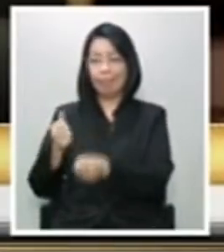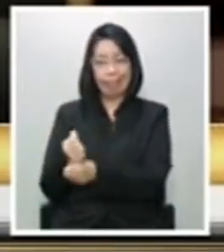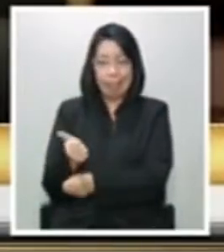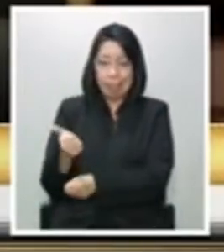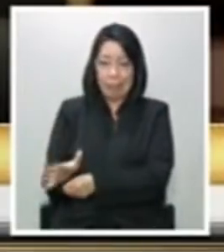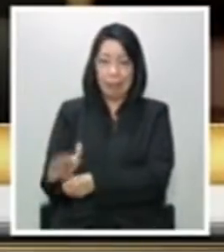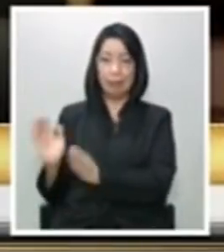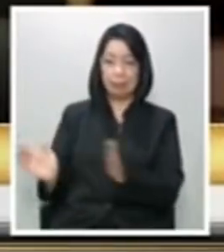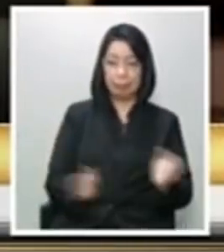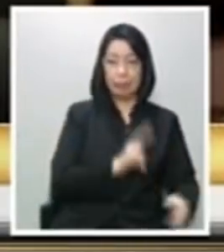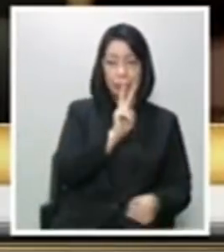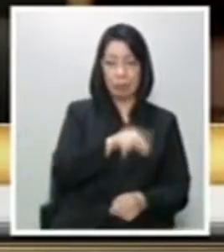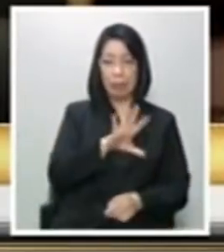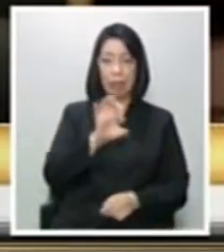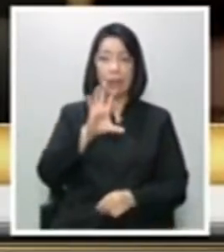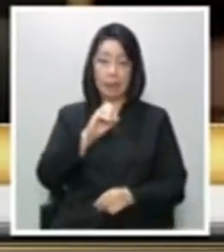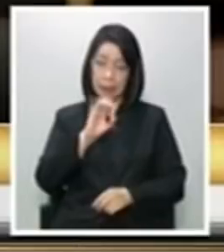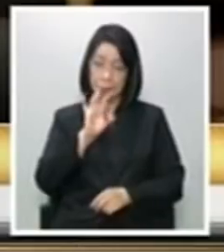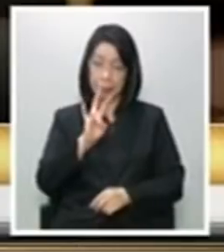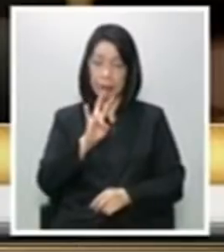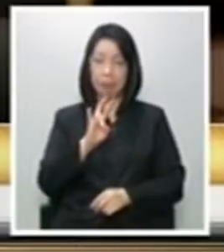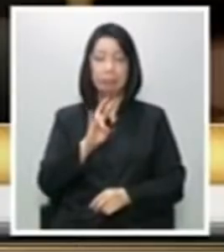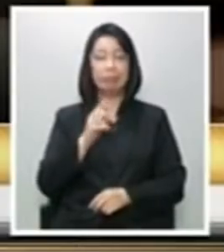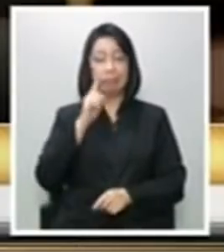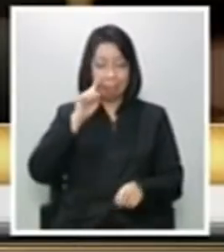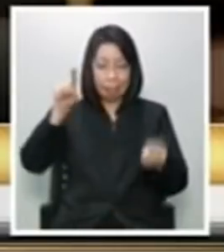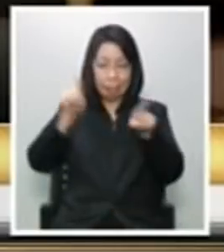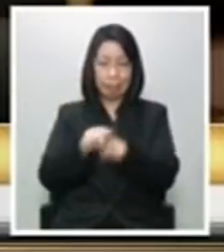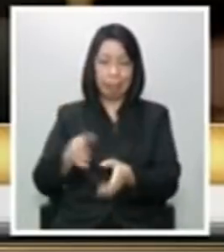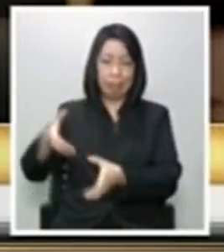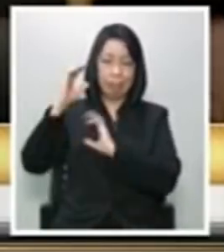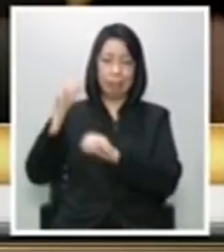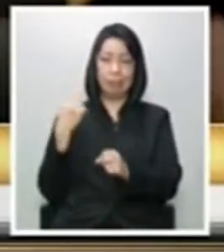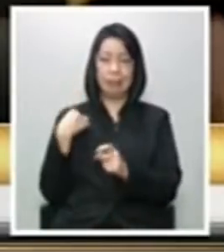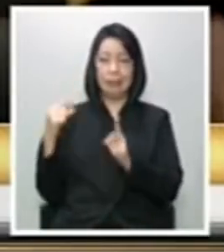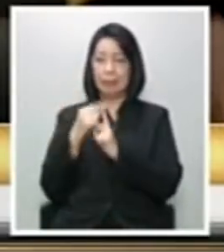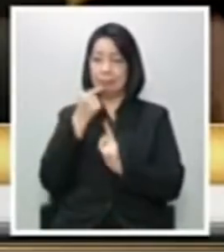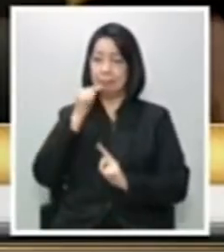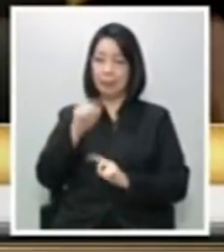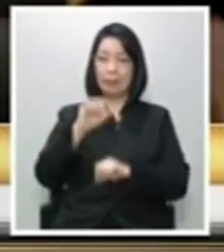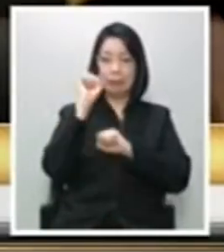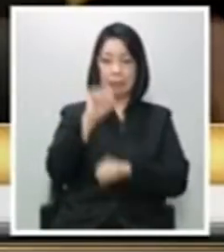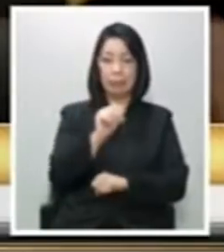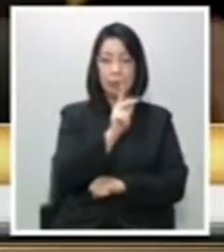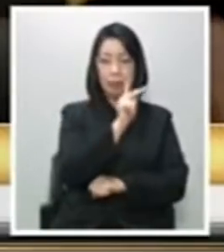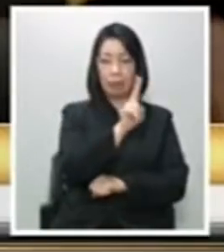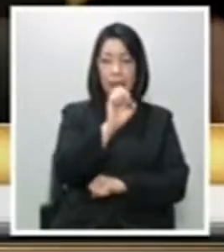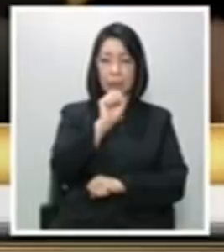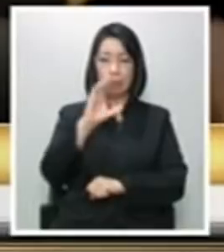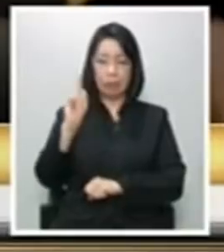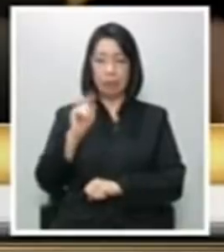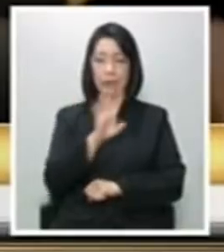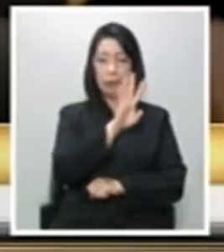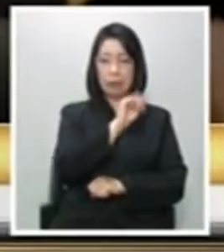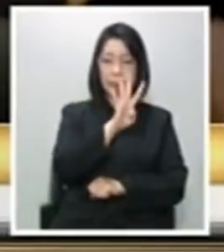ปี2557ประวัติศาสตร์ซ้ำรอยอีกครั้งคำสั่งคสช.ที่64/66หรือที่เรา